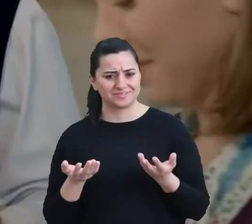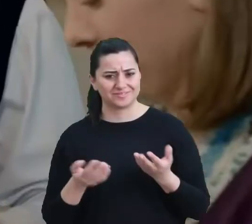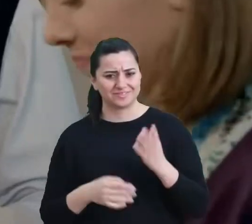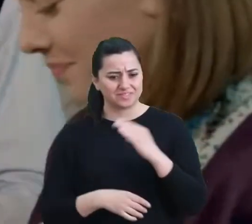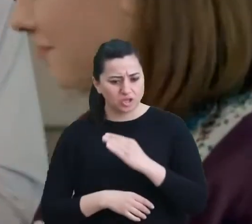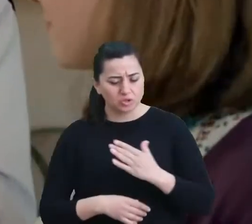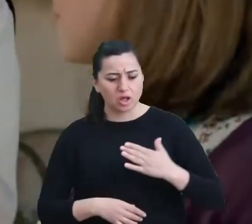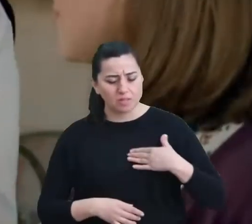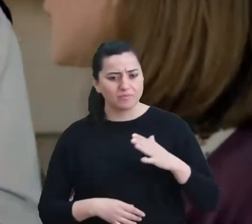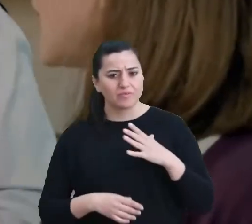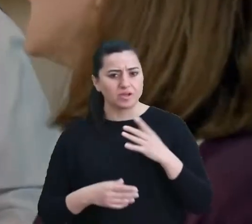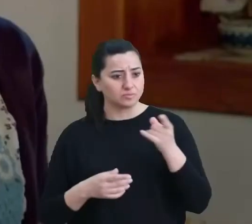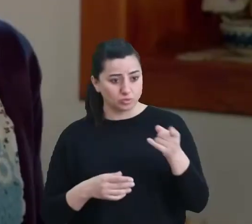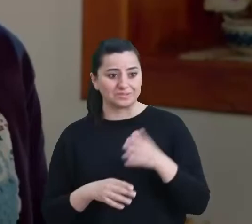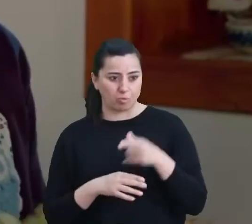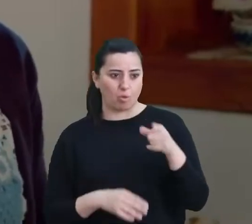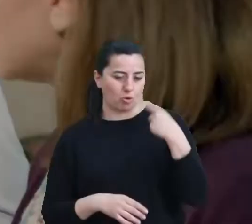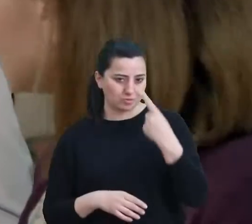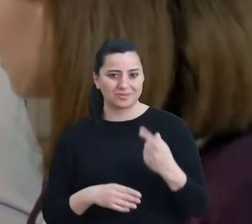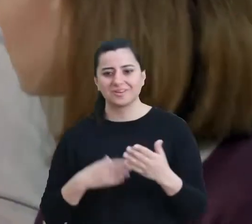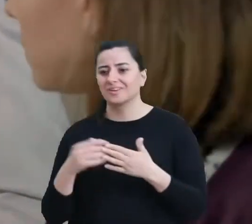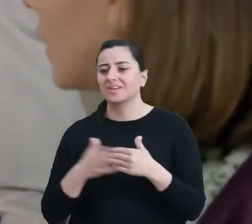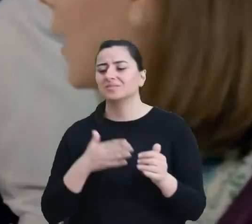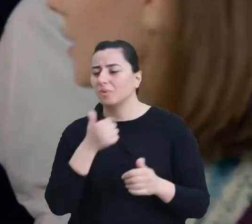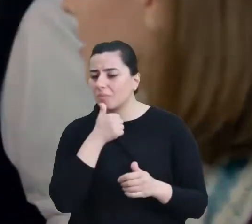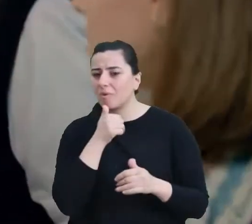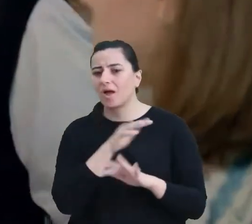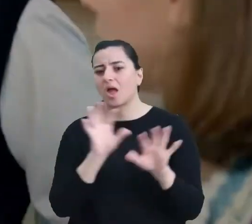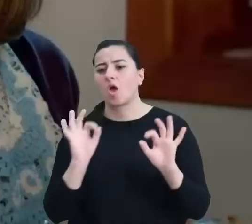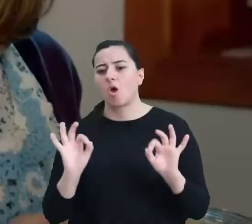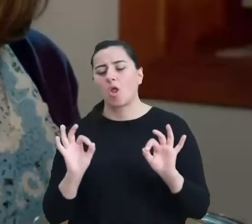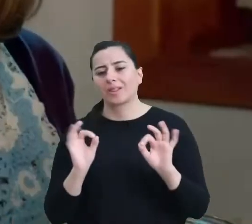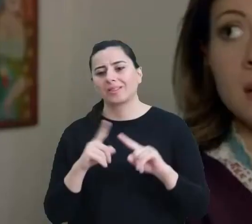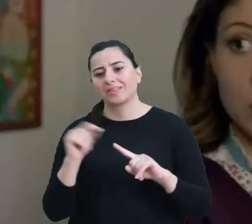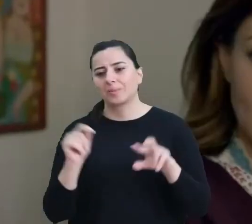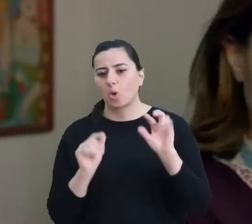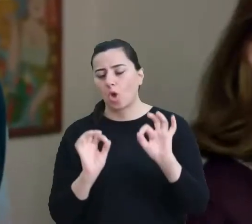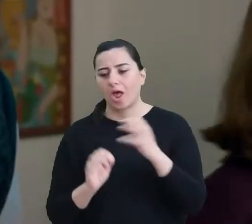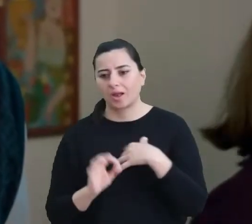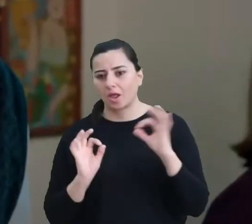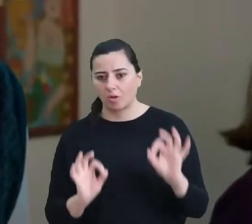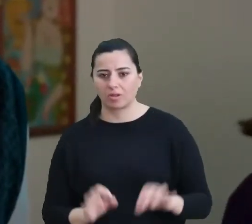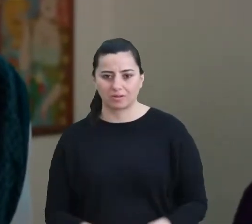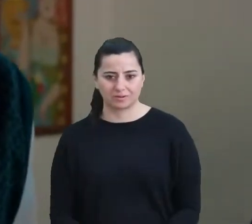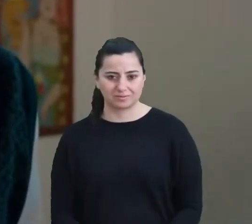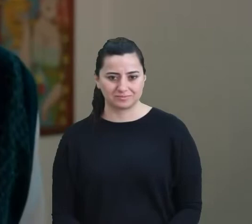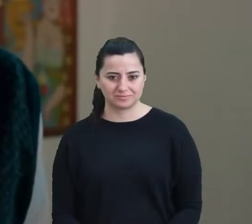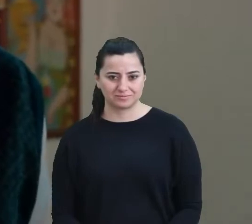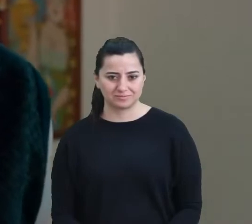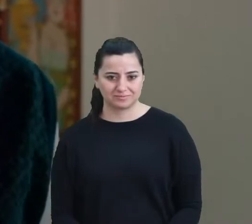Tansiyon var, kalp var. Niye var? Anladın mı şimdi kızım? Aa, karışma baba. Herkesin bir tarzı var sonuçta. Annemin de tarzı, karışma.